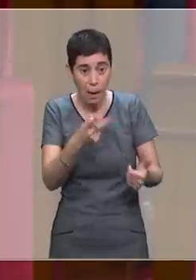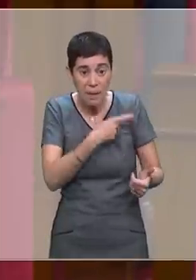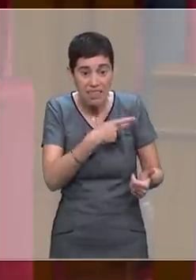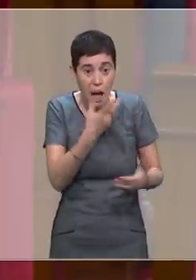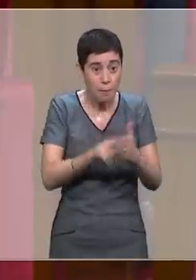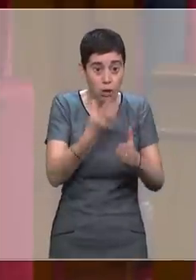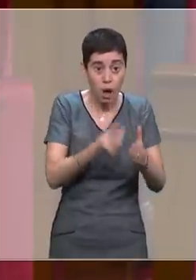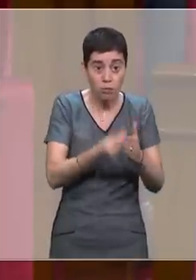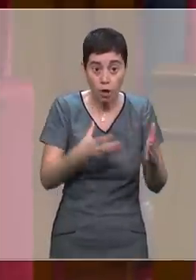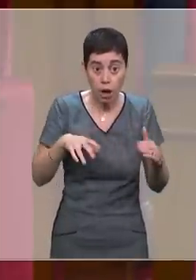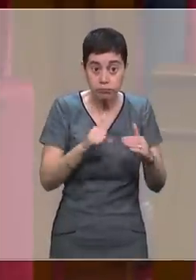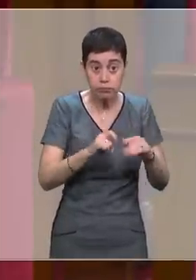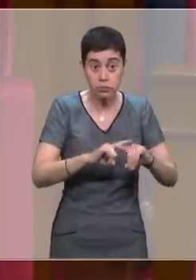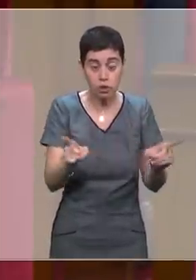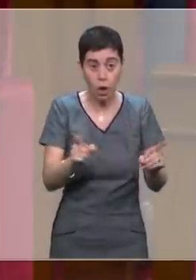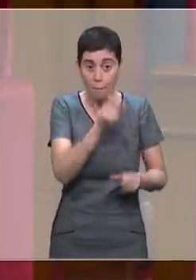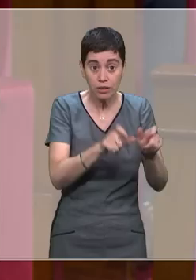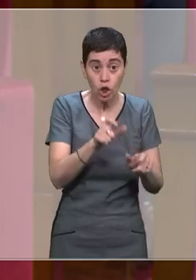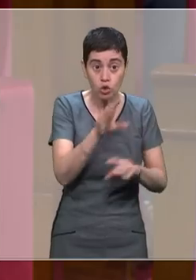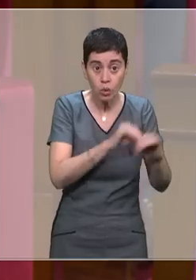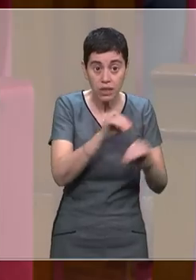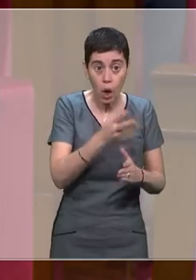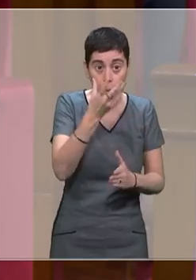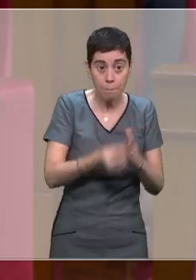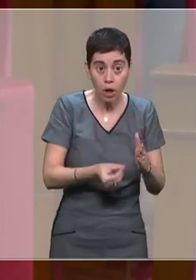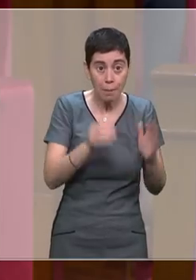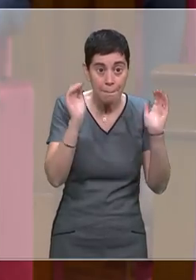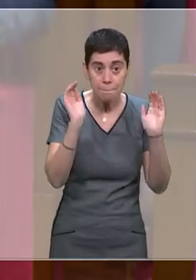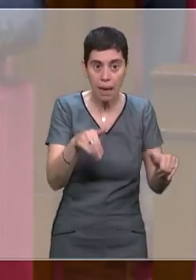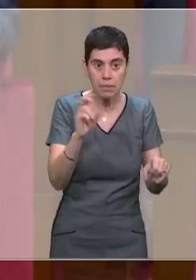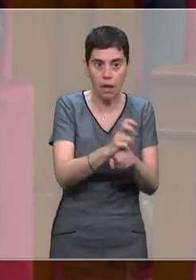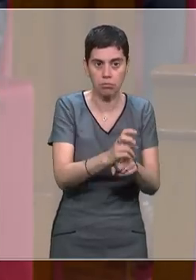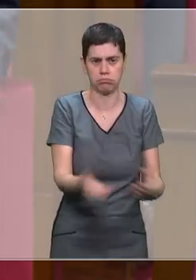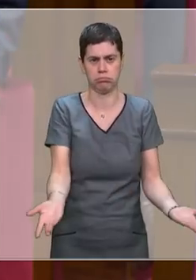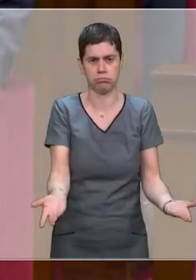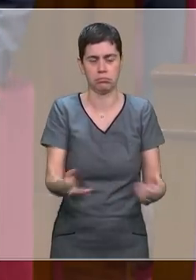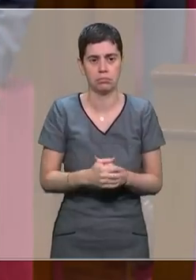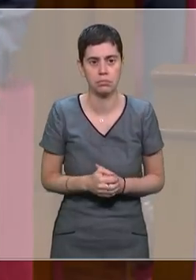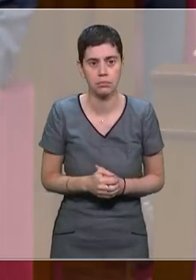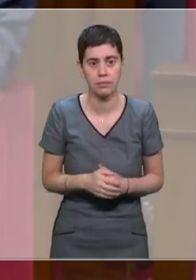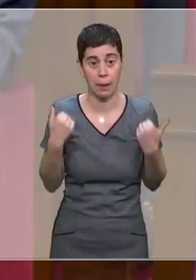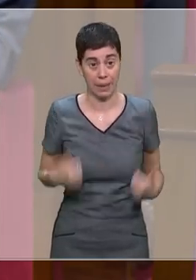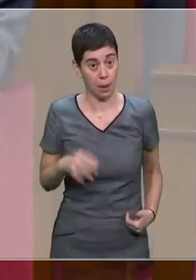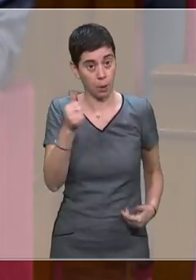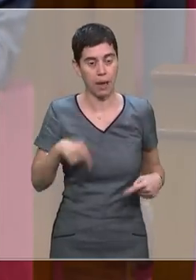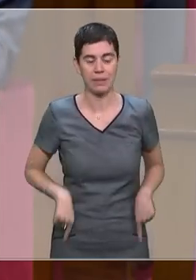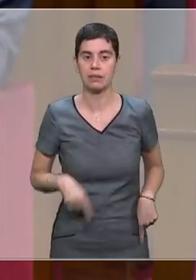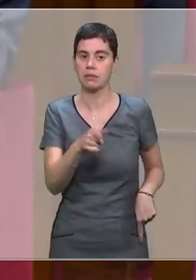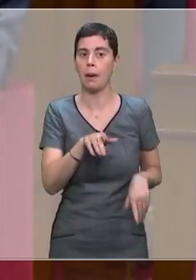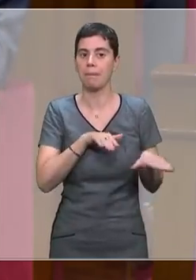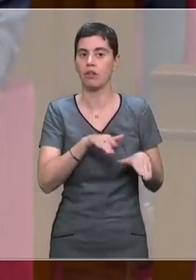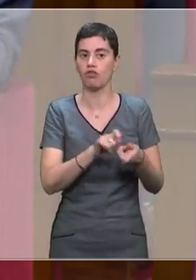manque de soignants dont souffrent cruellement nos concitoyens d'outre-mer. Madame la Première ministre, il faut changer de